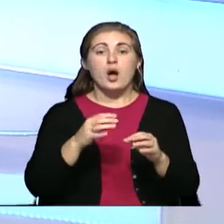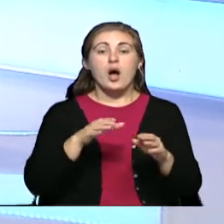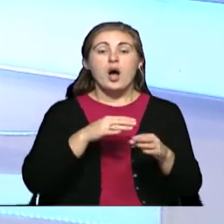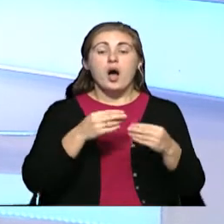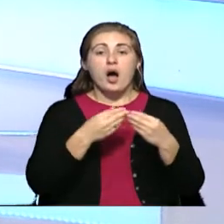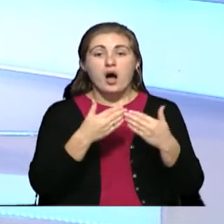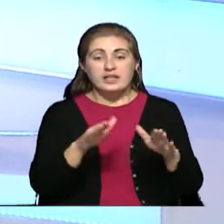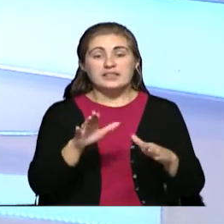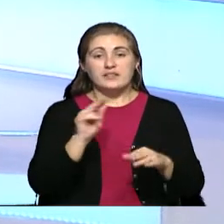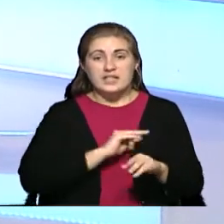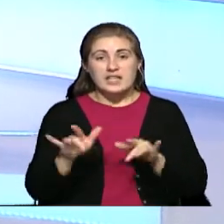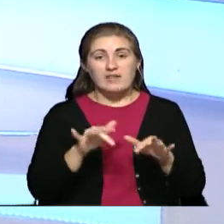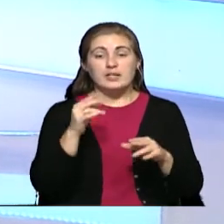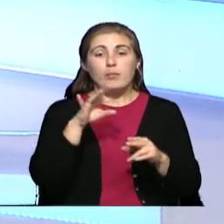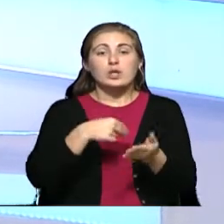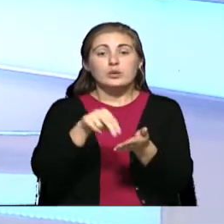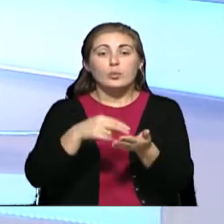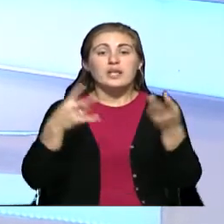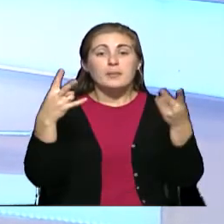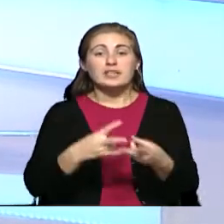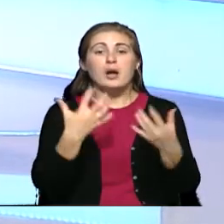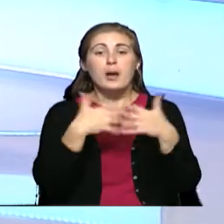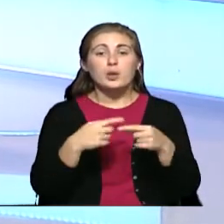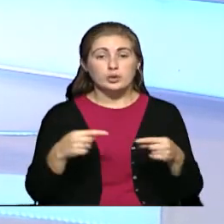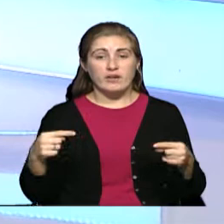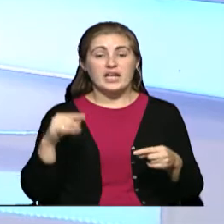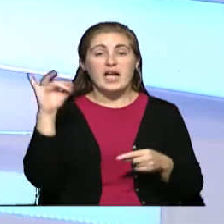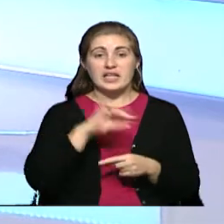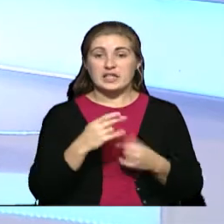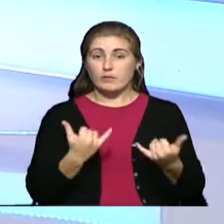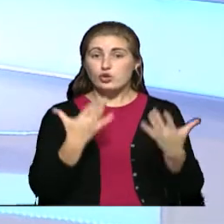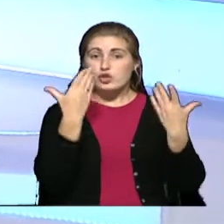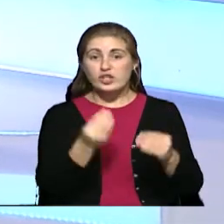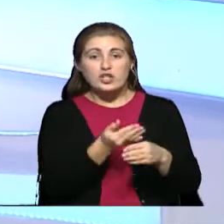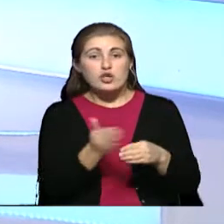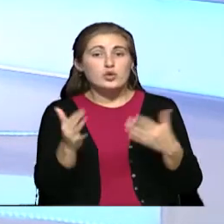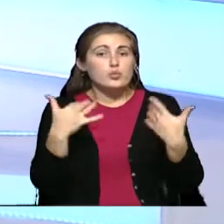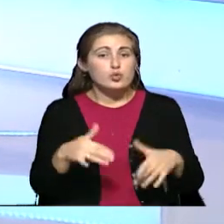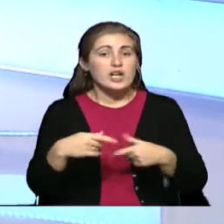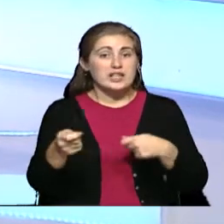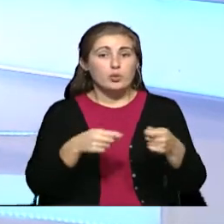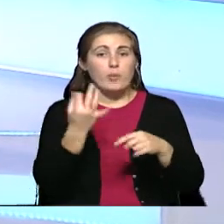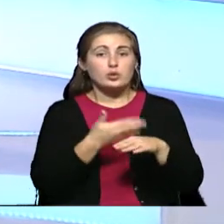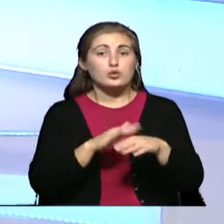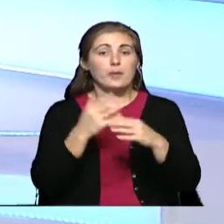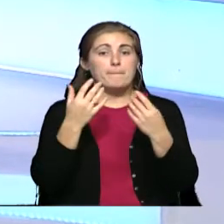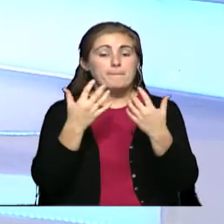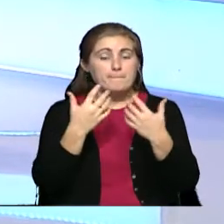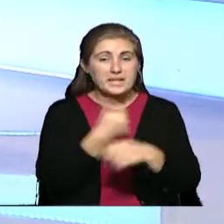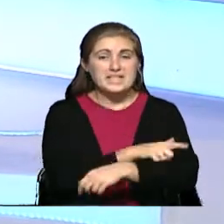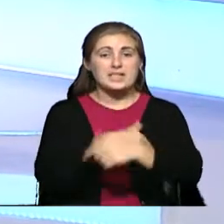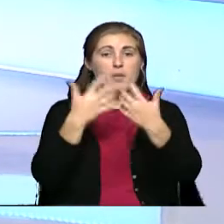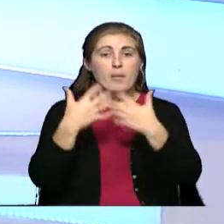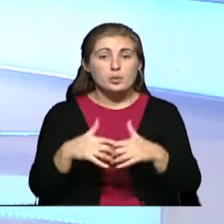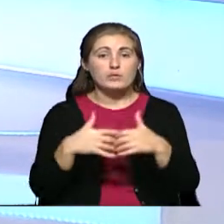по закупке необходимого оборудования. И на сегодняшний день часть уже торгов по тяжелому медицинскому оборудованию